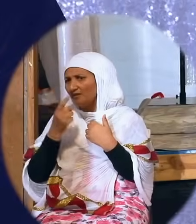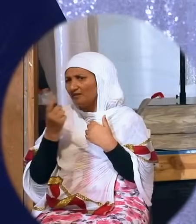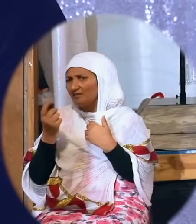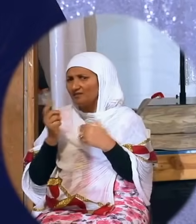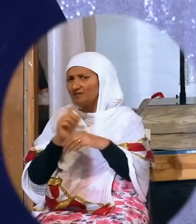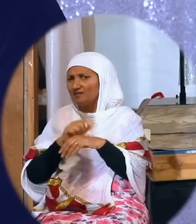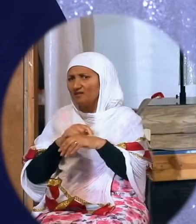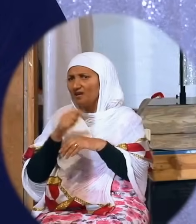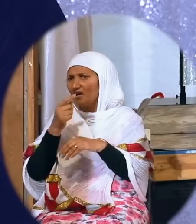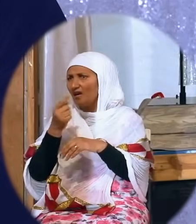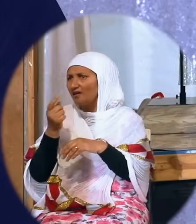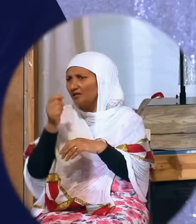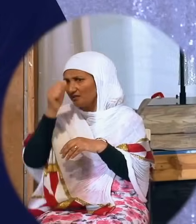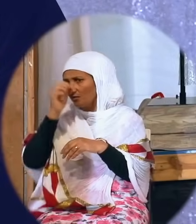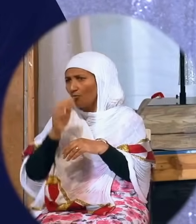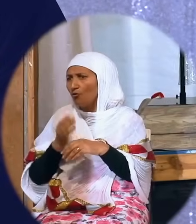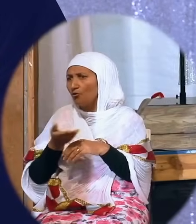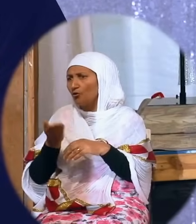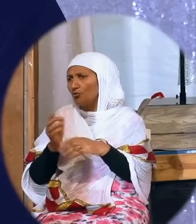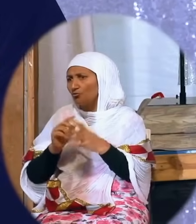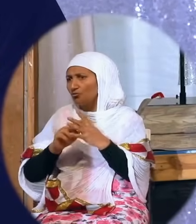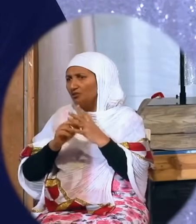አንዳንድ ሰው ነገሩን ሲጀምረው